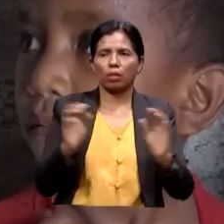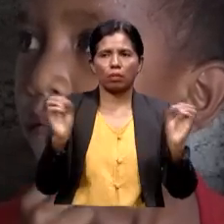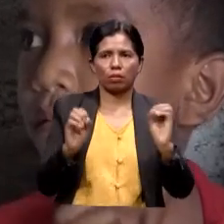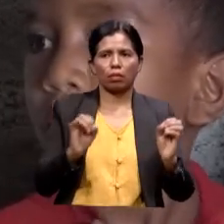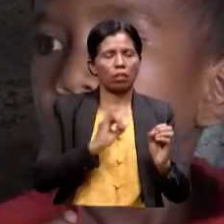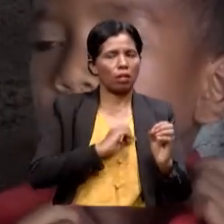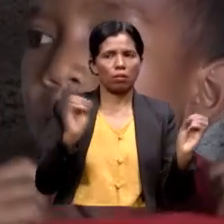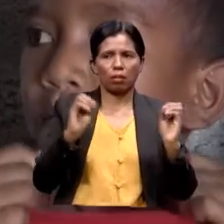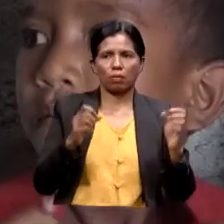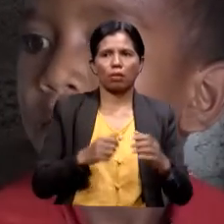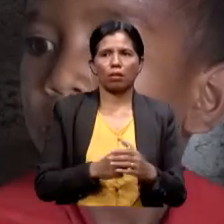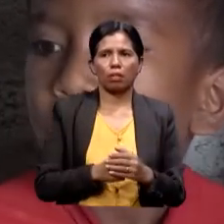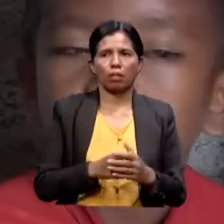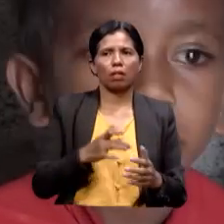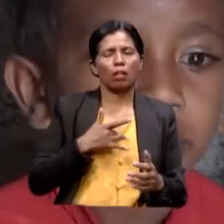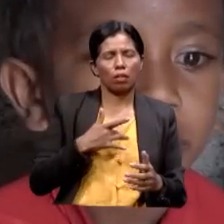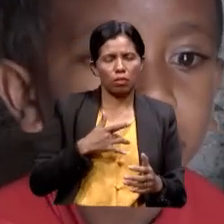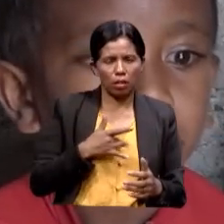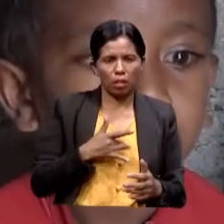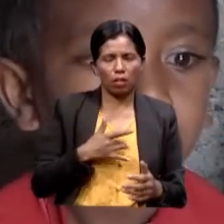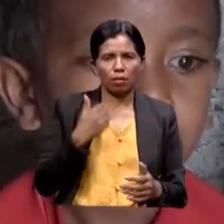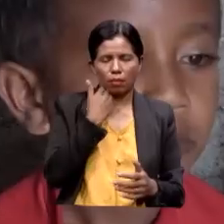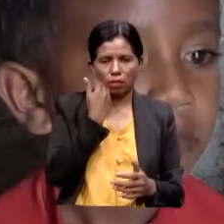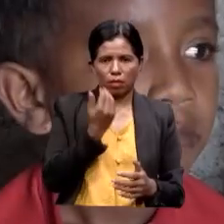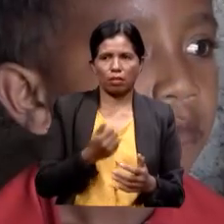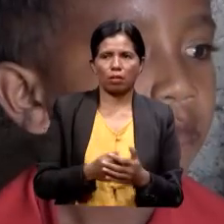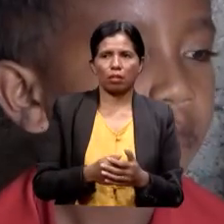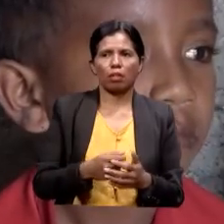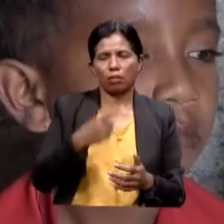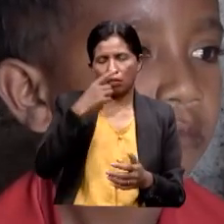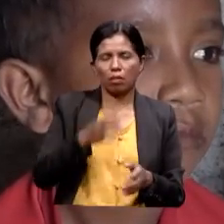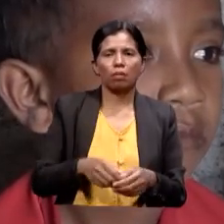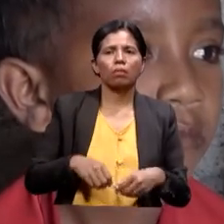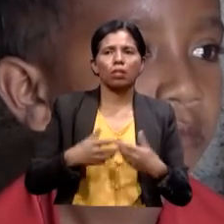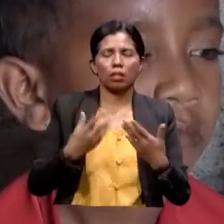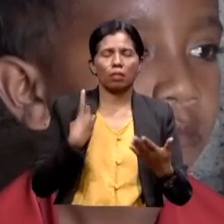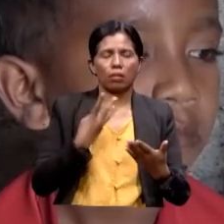la batan ne sinti la halima dan halu sama kita mukungan dan